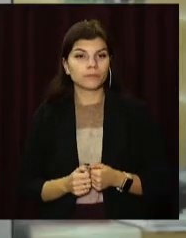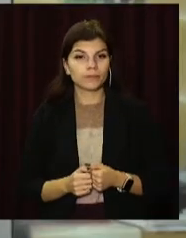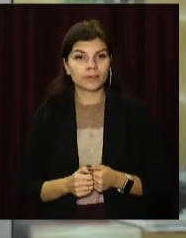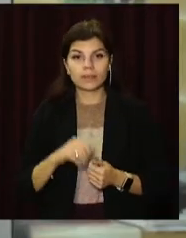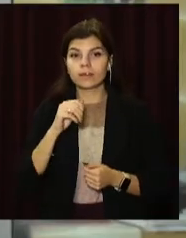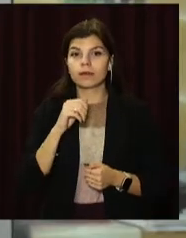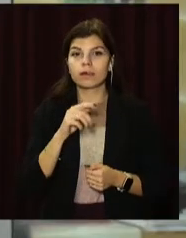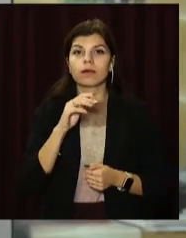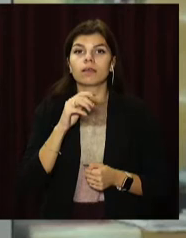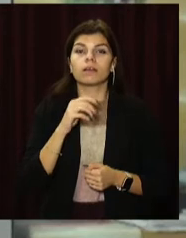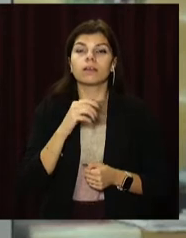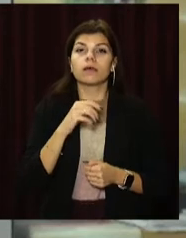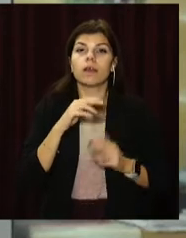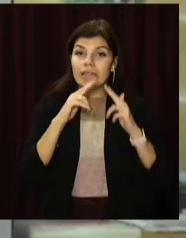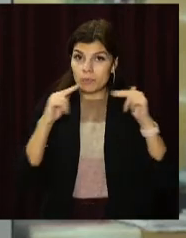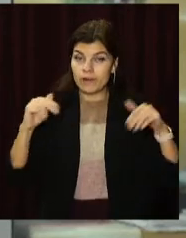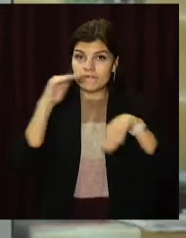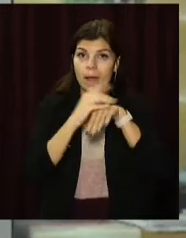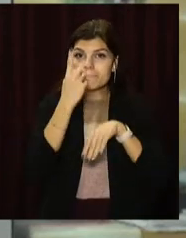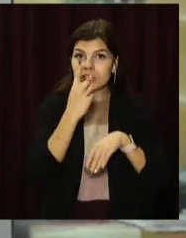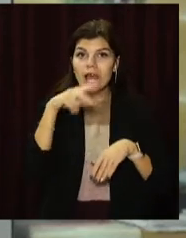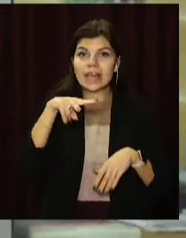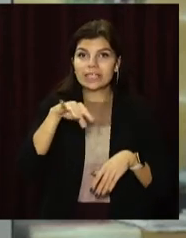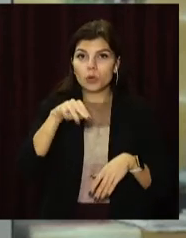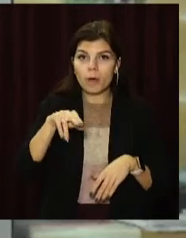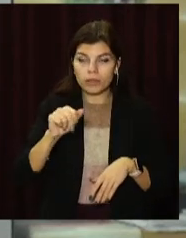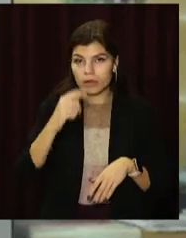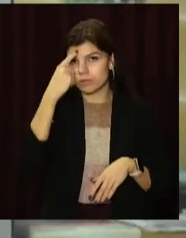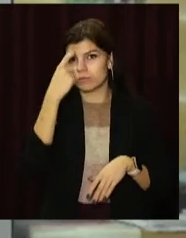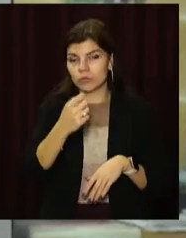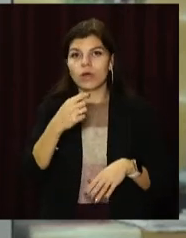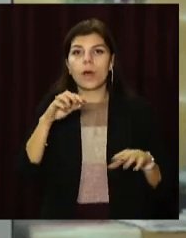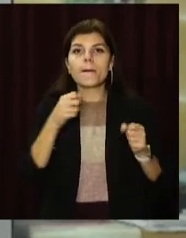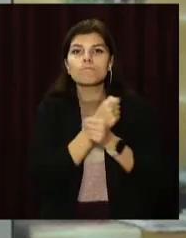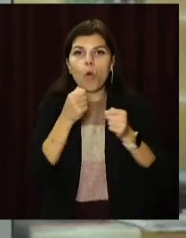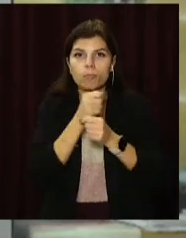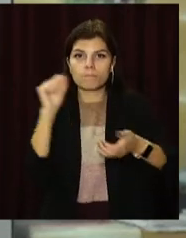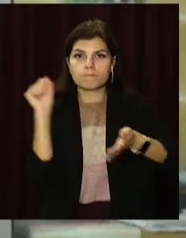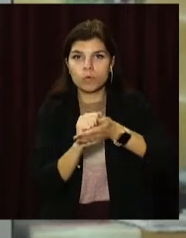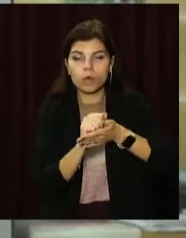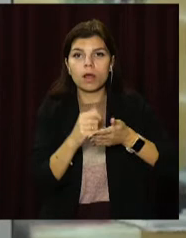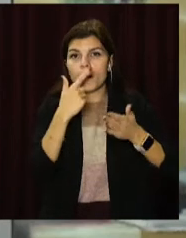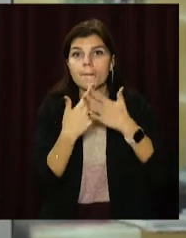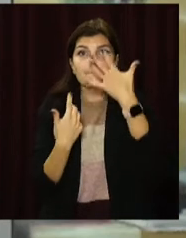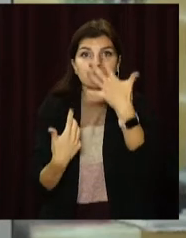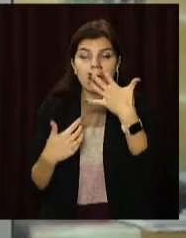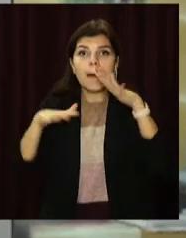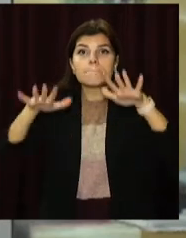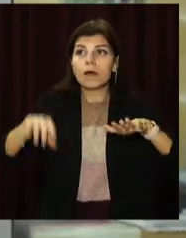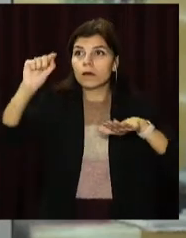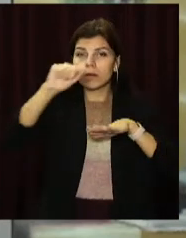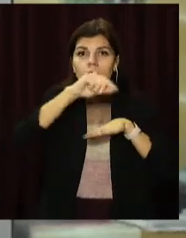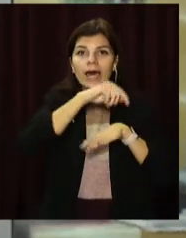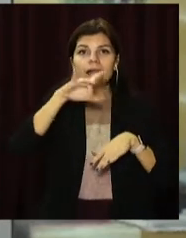ВАЗ заміновано. У Дніпрі ввечері 1 листопада такі повідомлення про замінування одночасно 5 великих торговельних